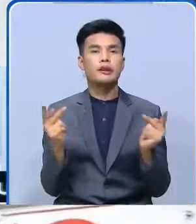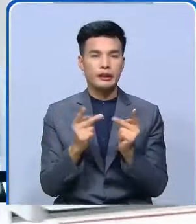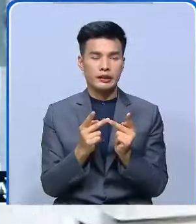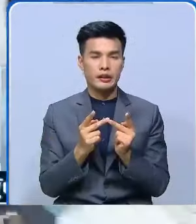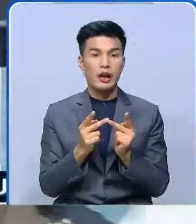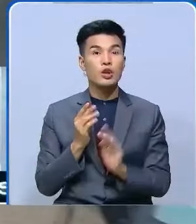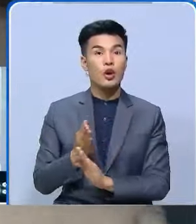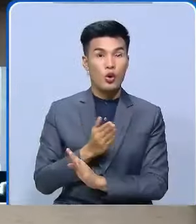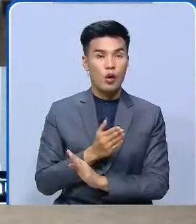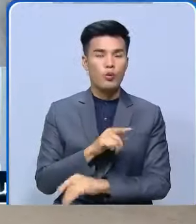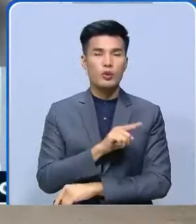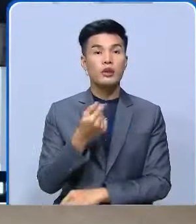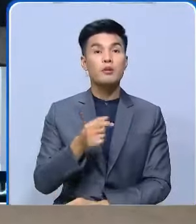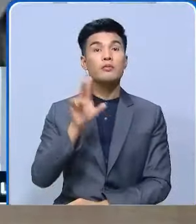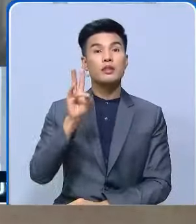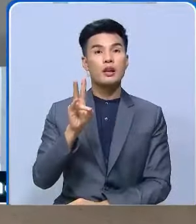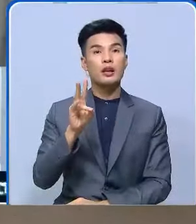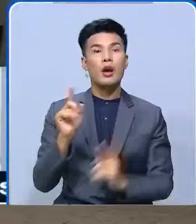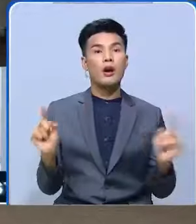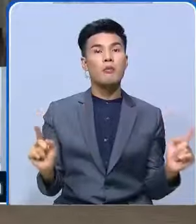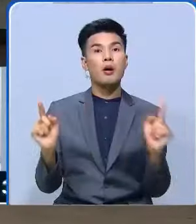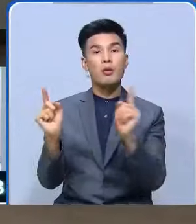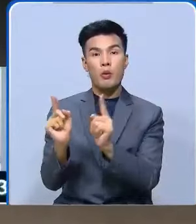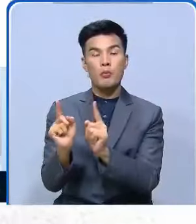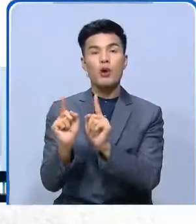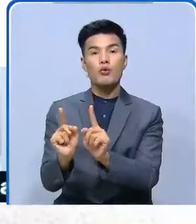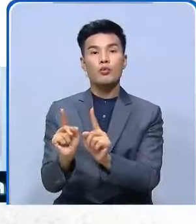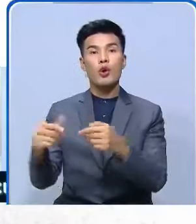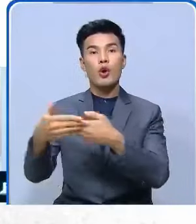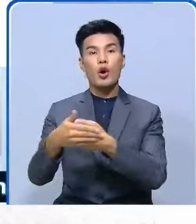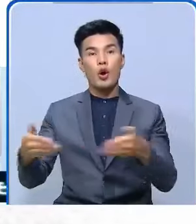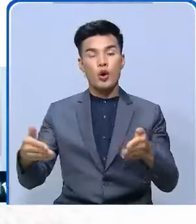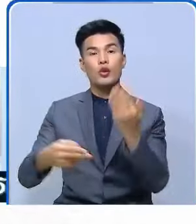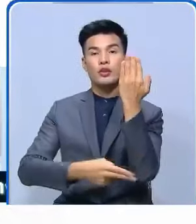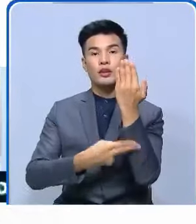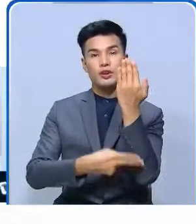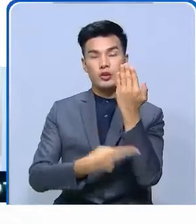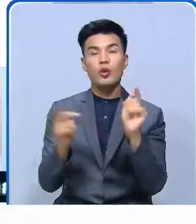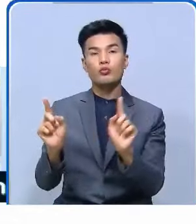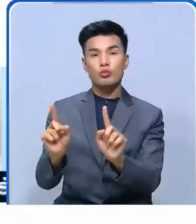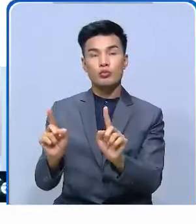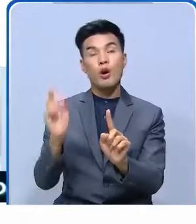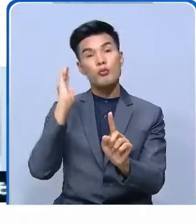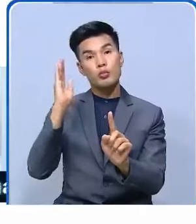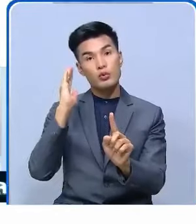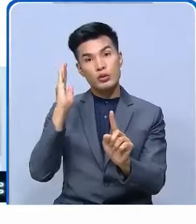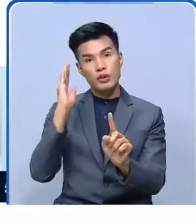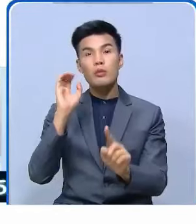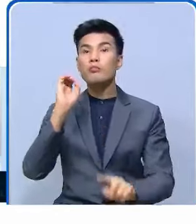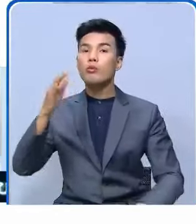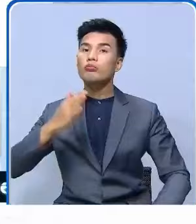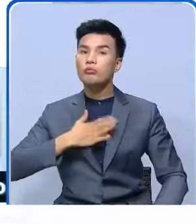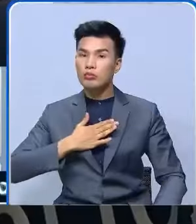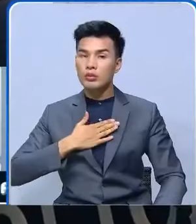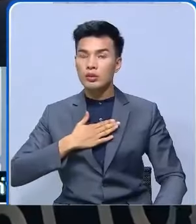อนเกิดเหตุก็คือ17ตุลาคมเดินทางมาหานายสังเวียนแล้วก็เปิดห้องพักที่รีสอร์ทแห่งหนึ่งและนายสังเวียนเองเนี่ยเขาอ้างแบบนี้นะเขาบ